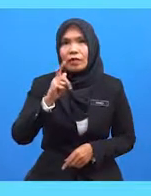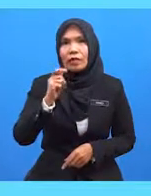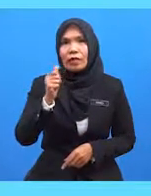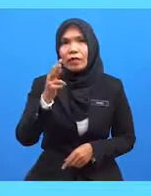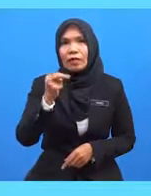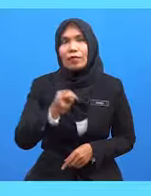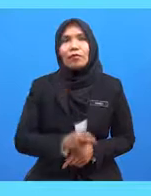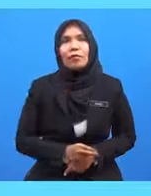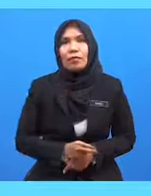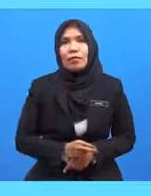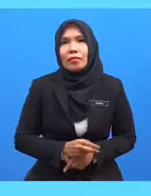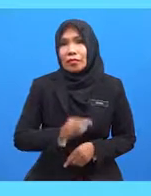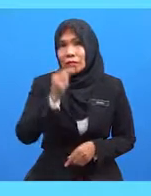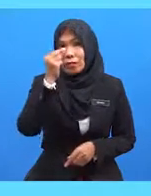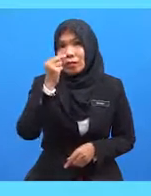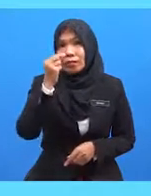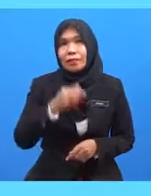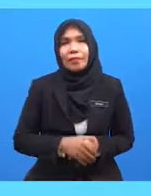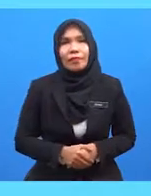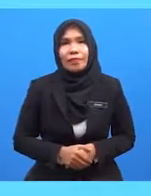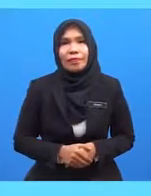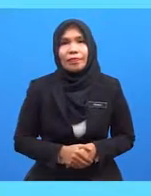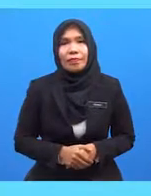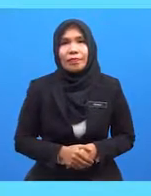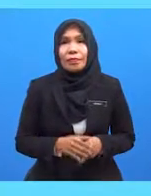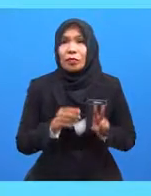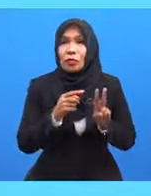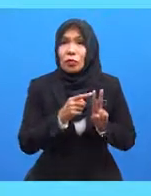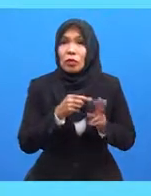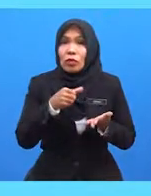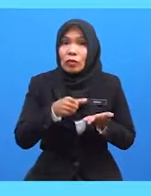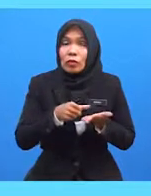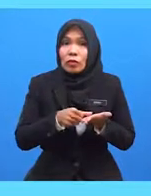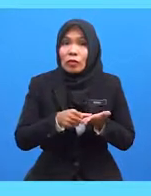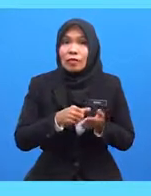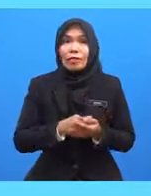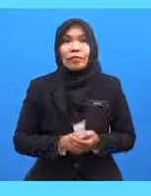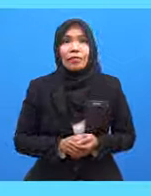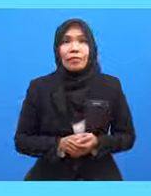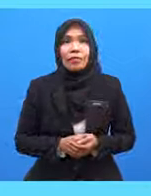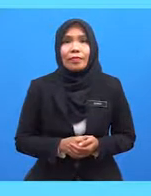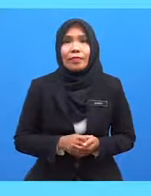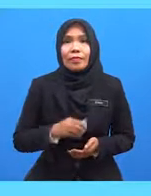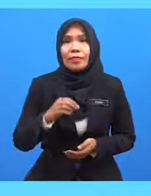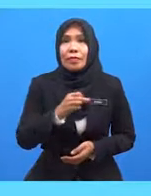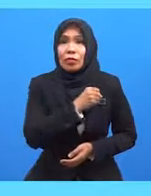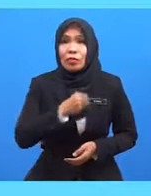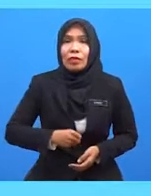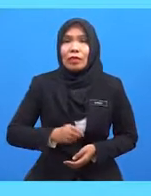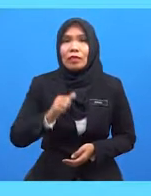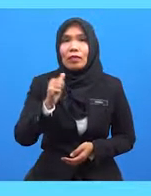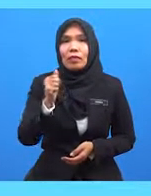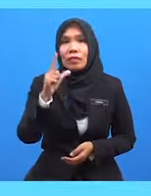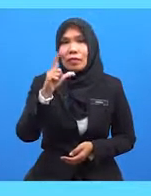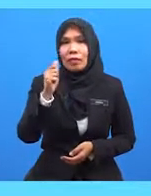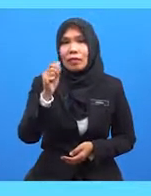Harry Middleton kira-kira 1602 Masihi. Surat Sultan Perkasa Alam Johan